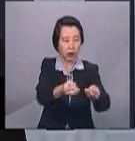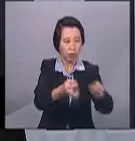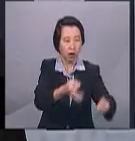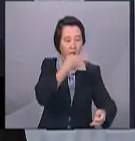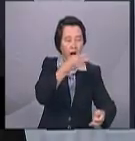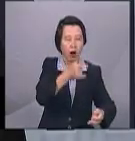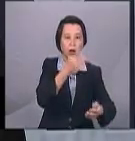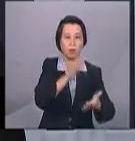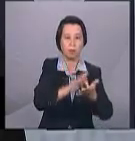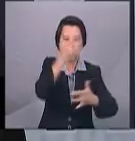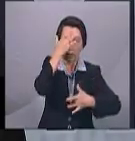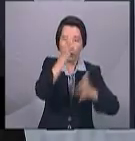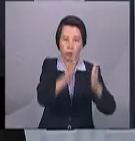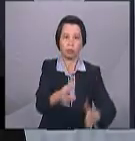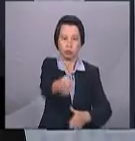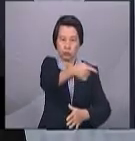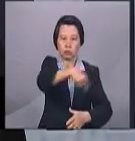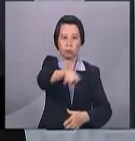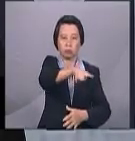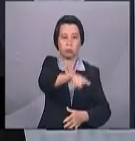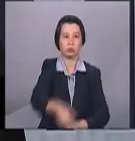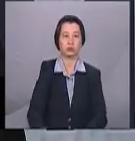pesakit-pesakit kita.